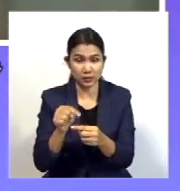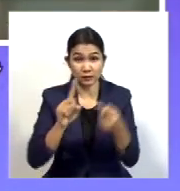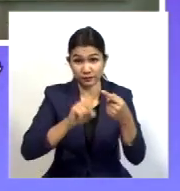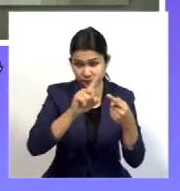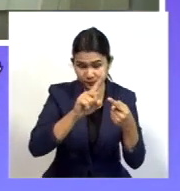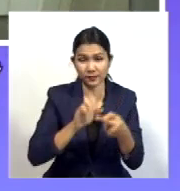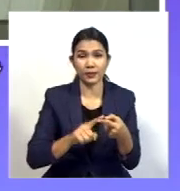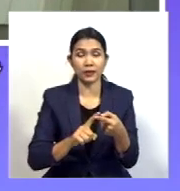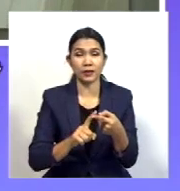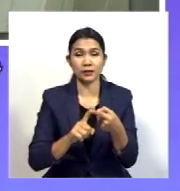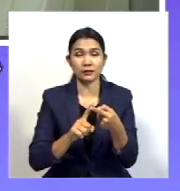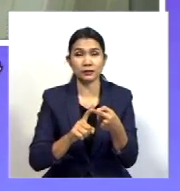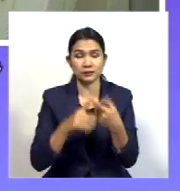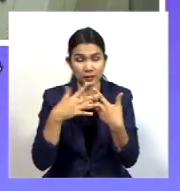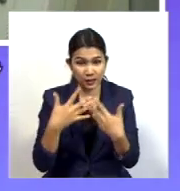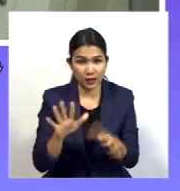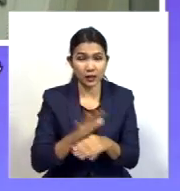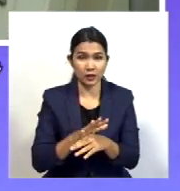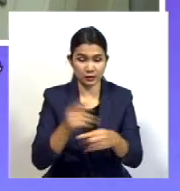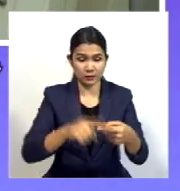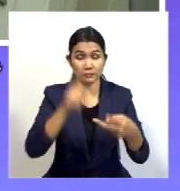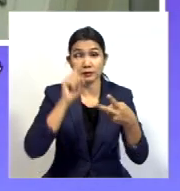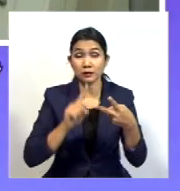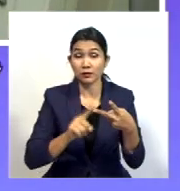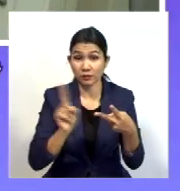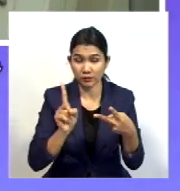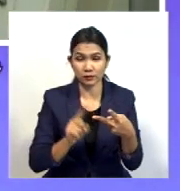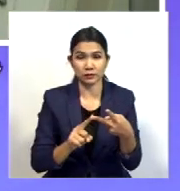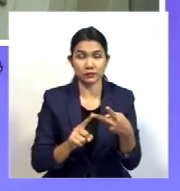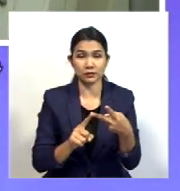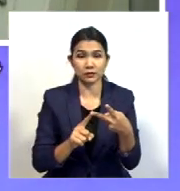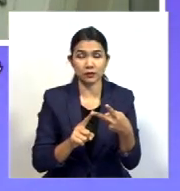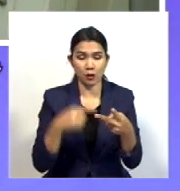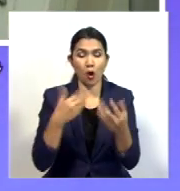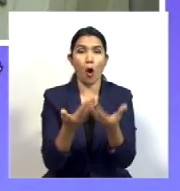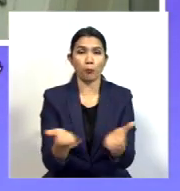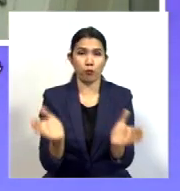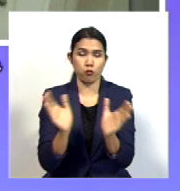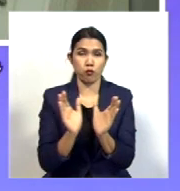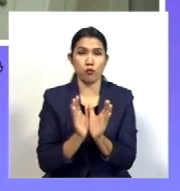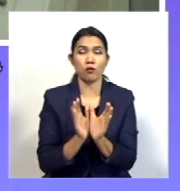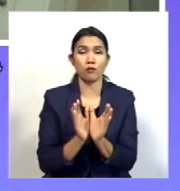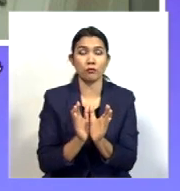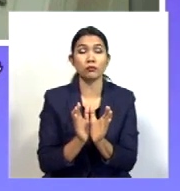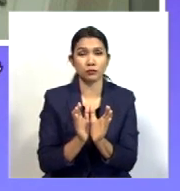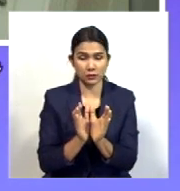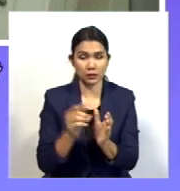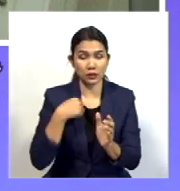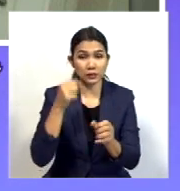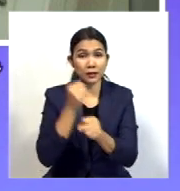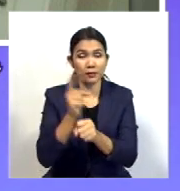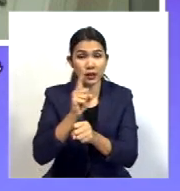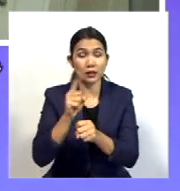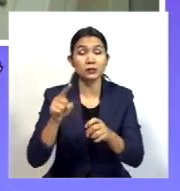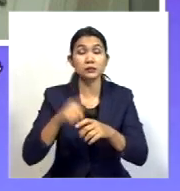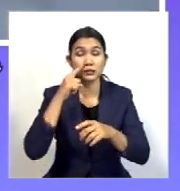1ในขณะเดียวกันการตรวจในระดับที่2นะครับจากที่การตรวจเป็นครอบครัวเราก็ใช้เครื่องถอด